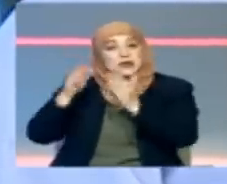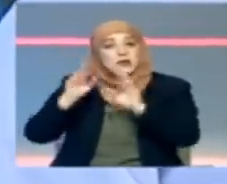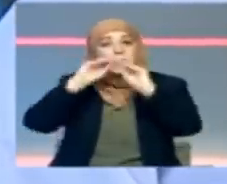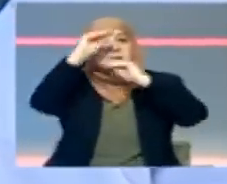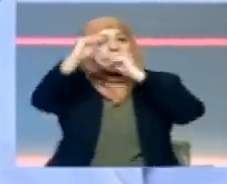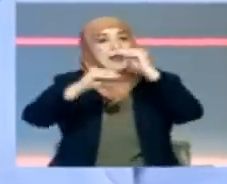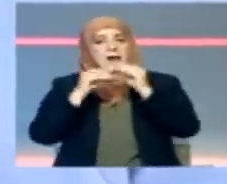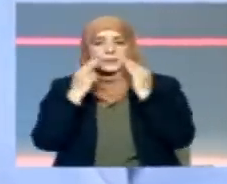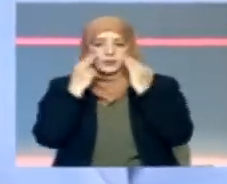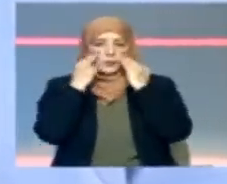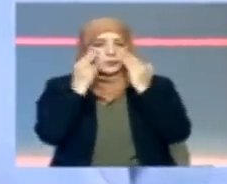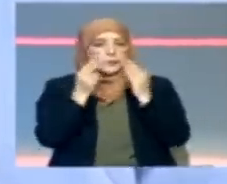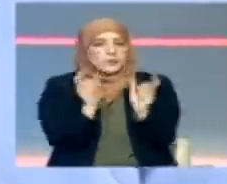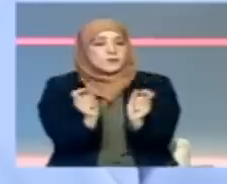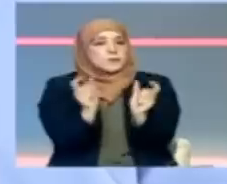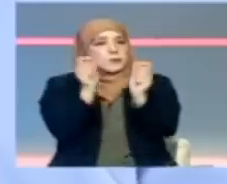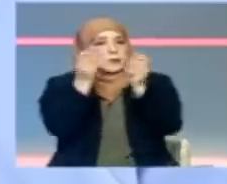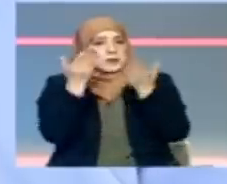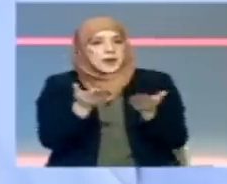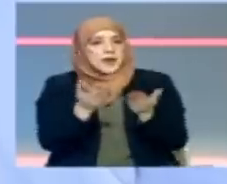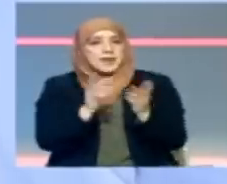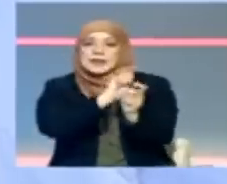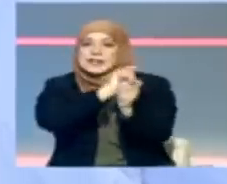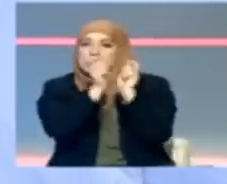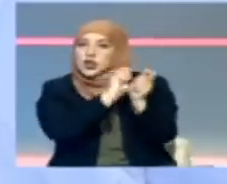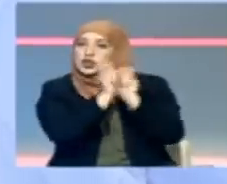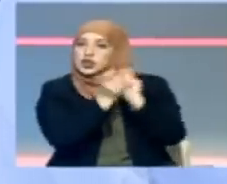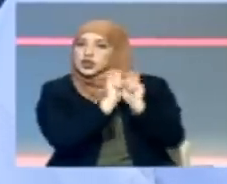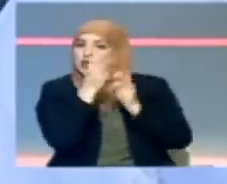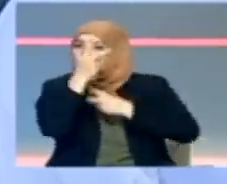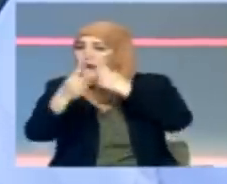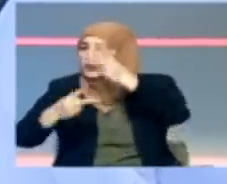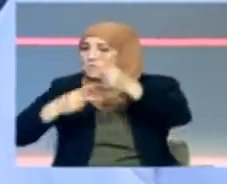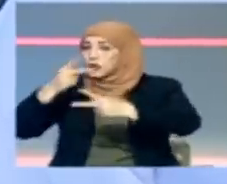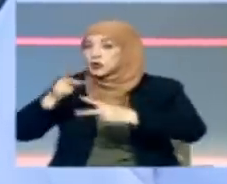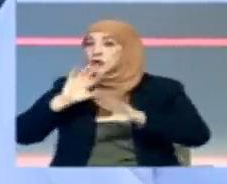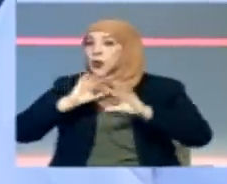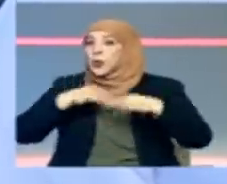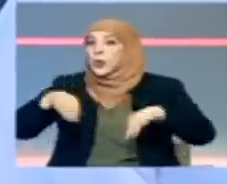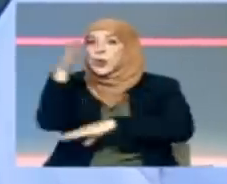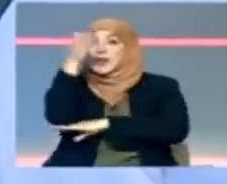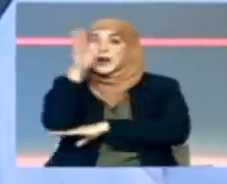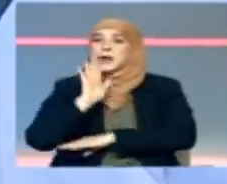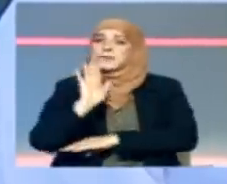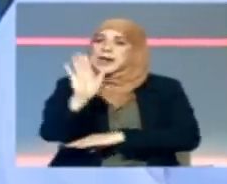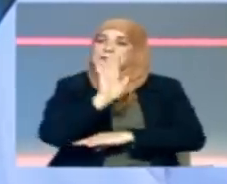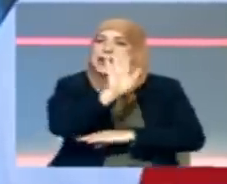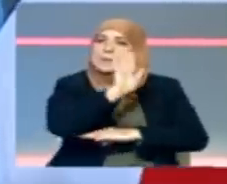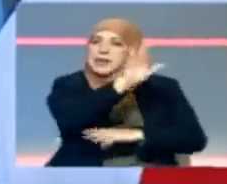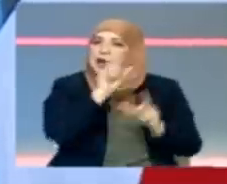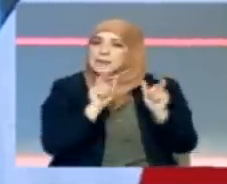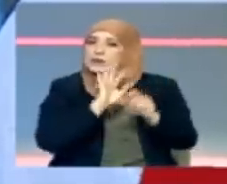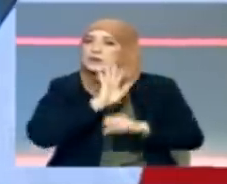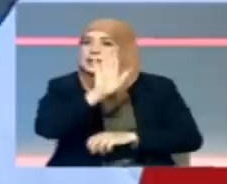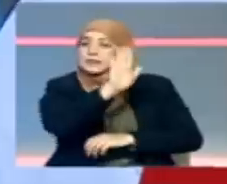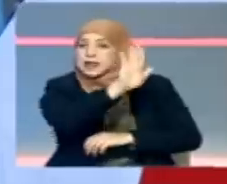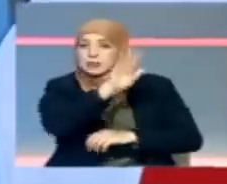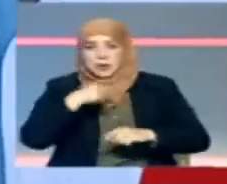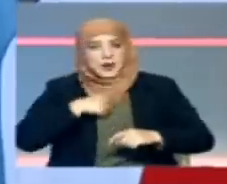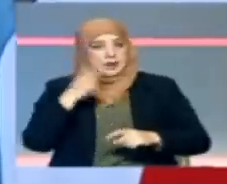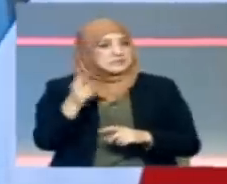اللي الفيروس هذايا فيروس متغير برشا، وكل بلاد عندها الخاصية متاعها، ونحن ما